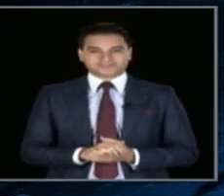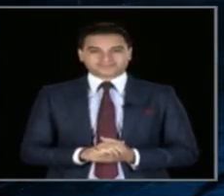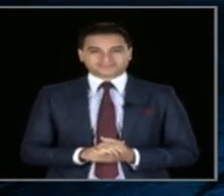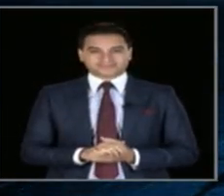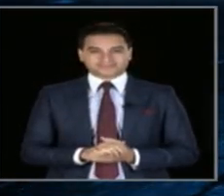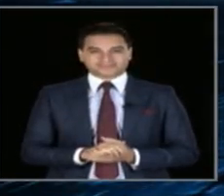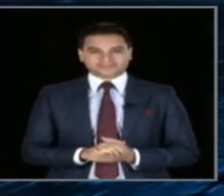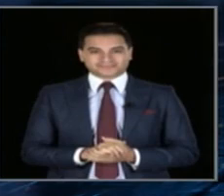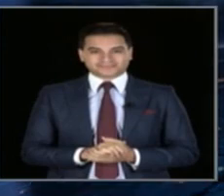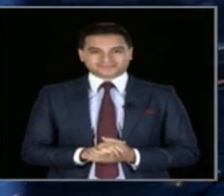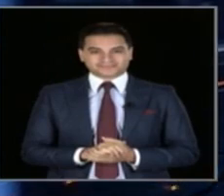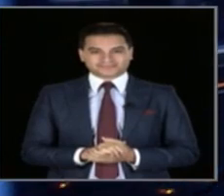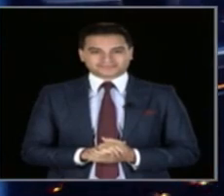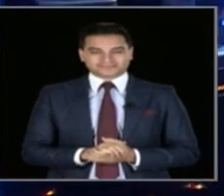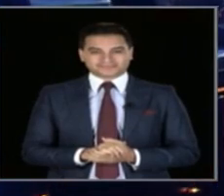المعرفة،